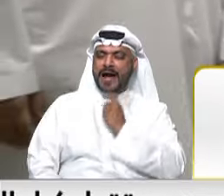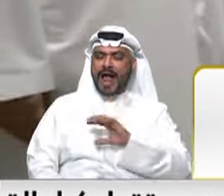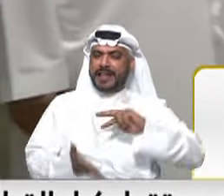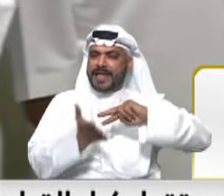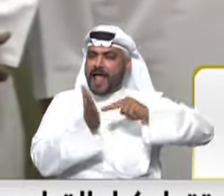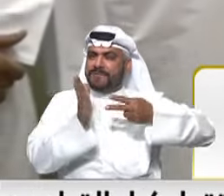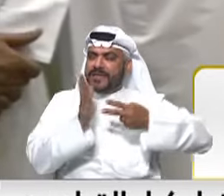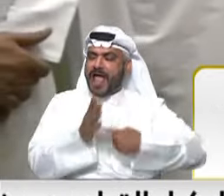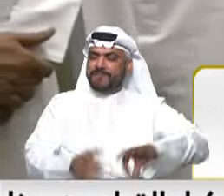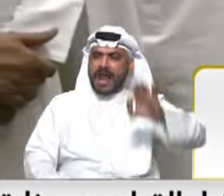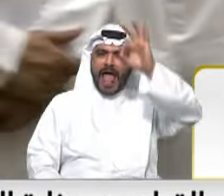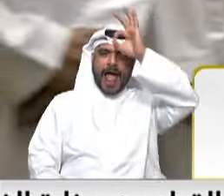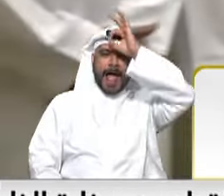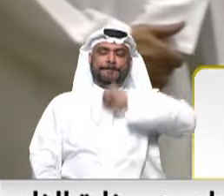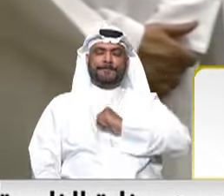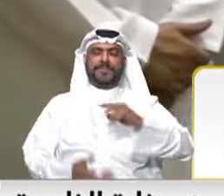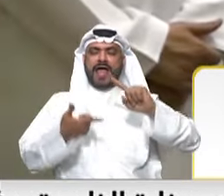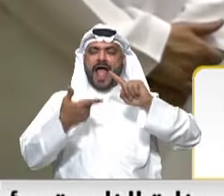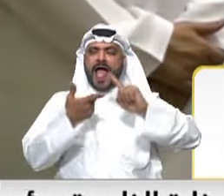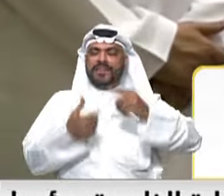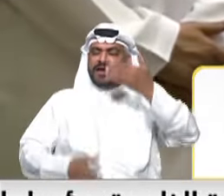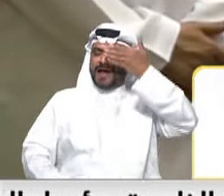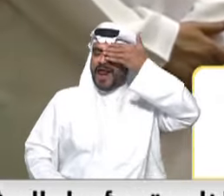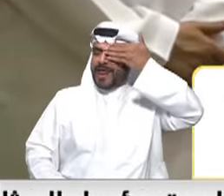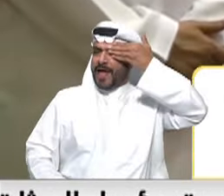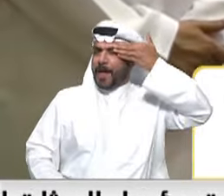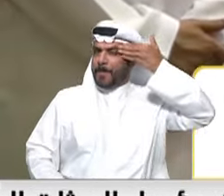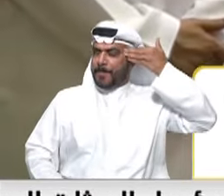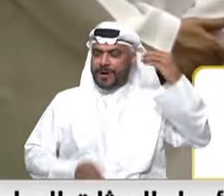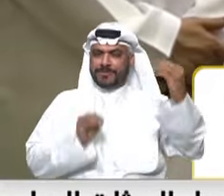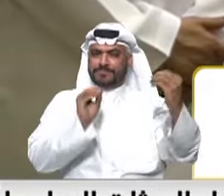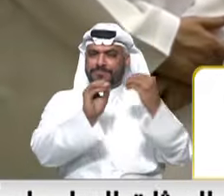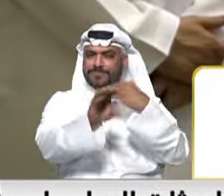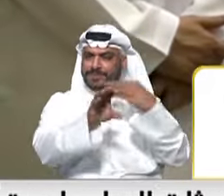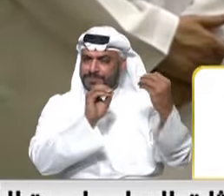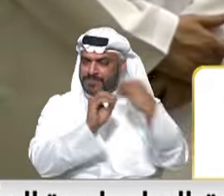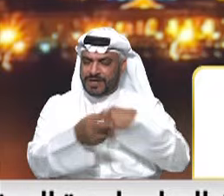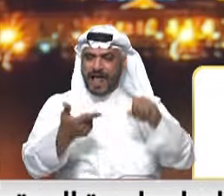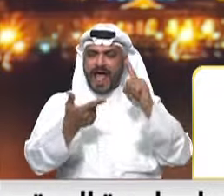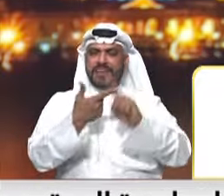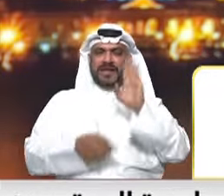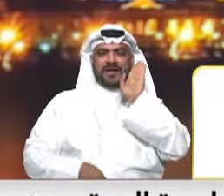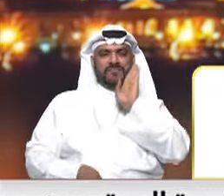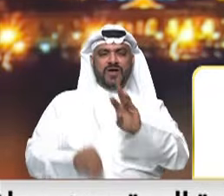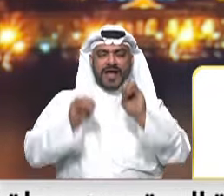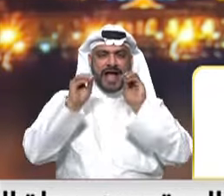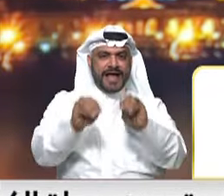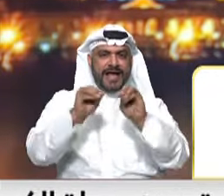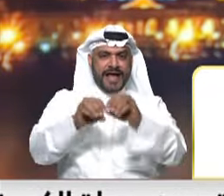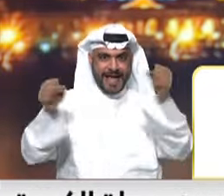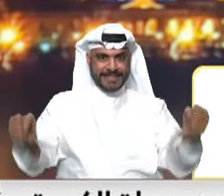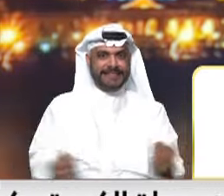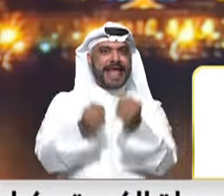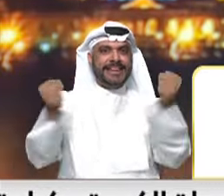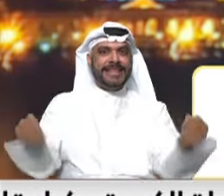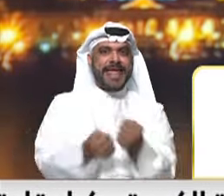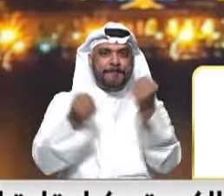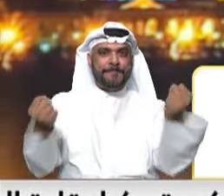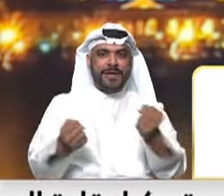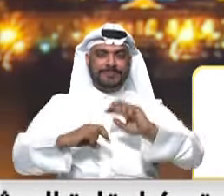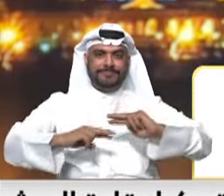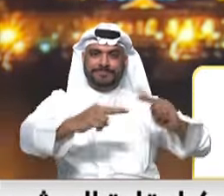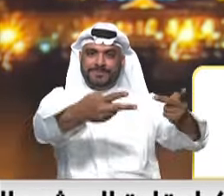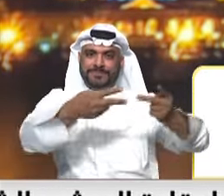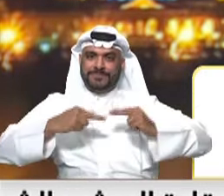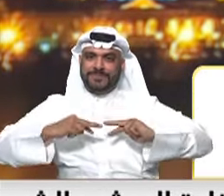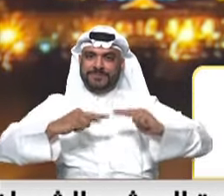في مجال تبادل الخبرات والتدريب. وأكد النائب الأول لرئيس مجلس الوزراء ووزير الدفاع ووزير